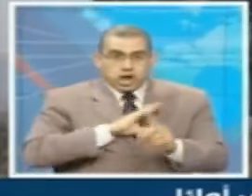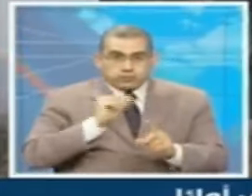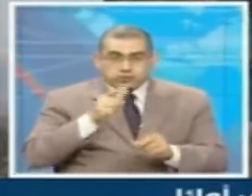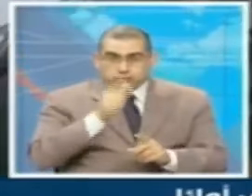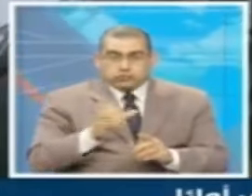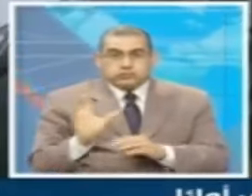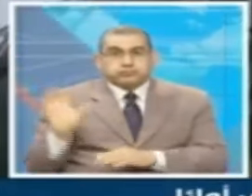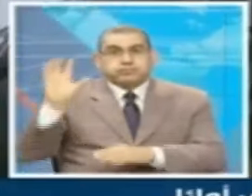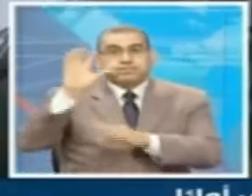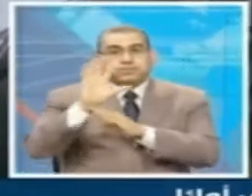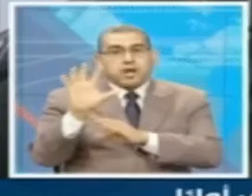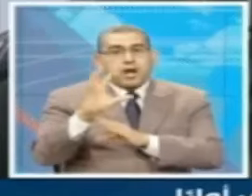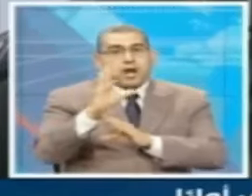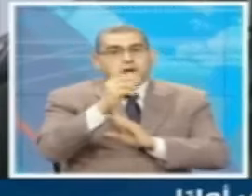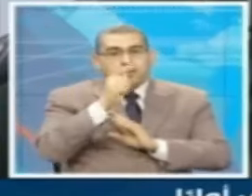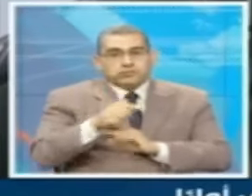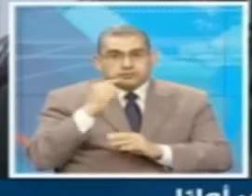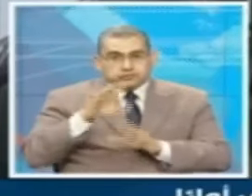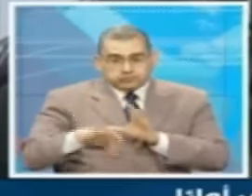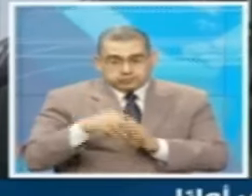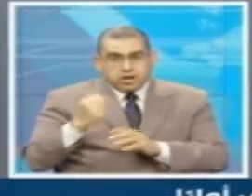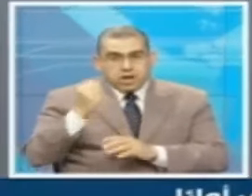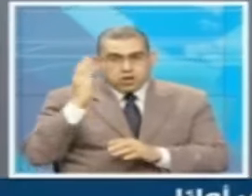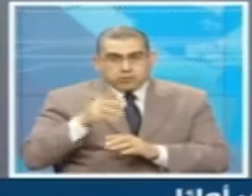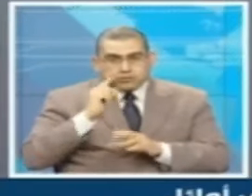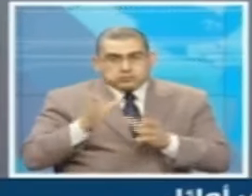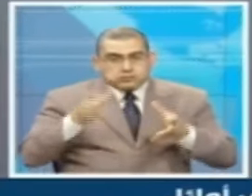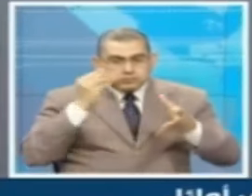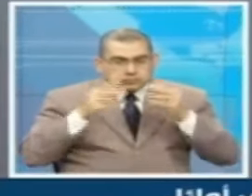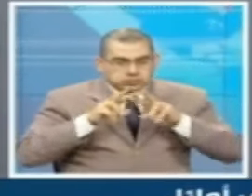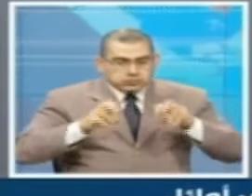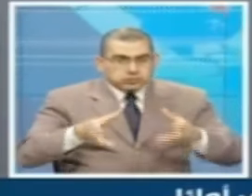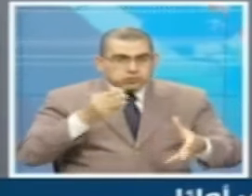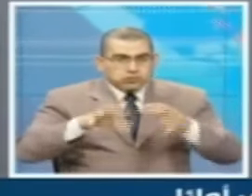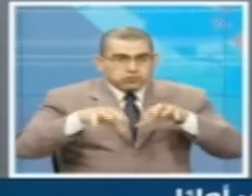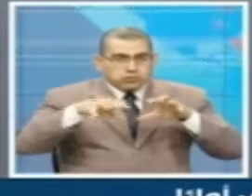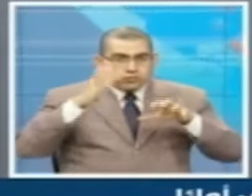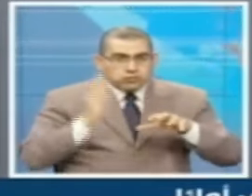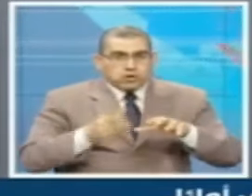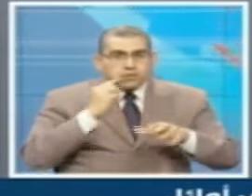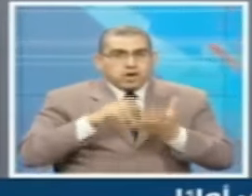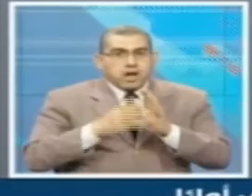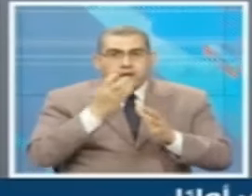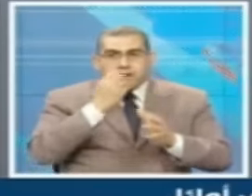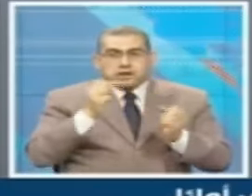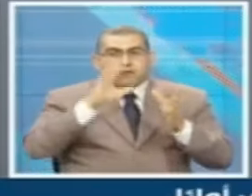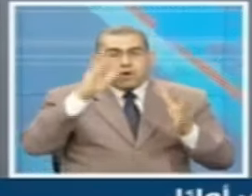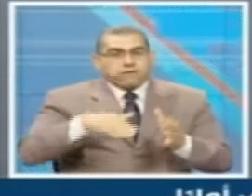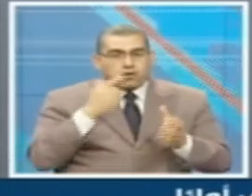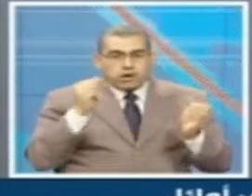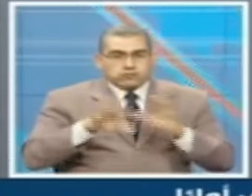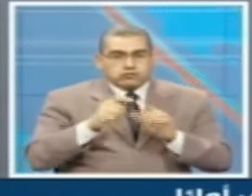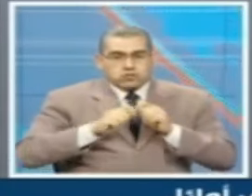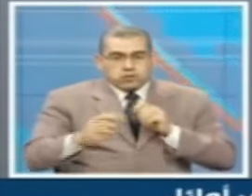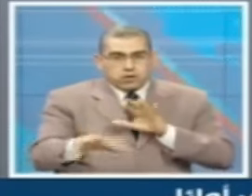قوله إن الأقمار الصناعية القادمة قادرة على جمع البيانات بغض النظر عن الطقس باستخدام أنظمة الاستشعار عن